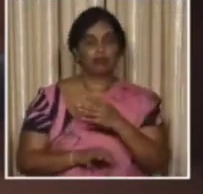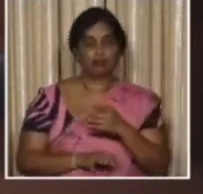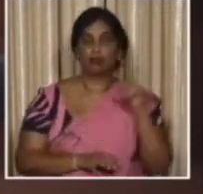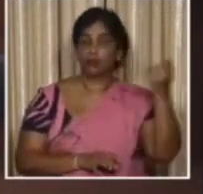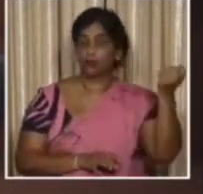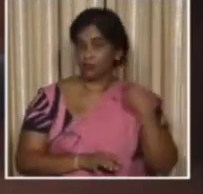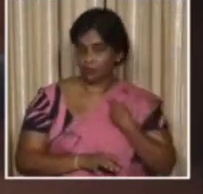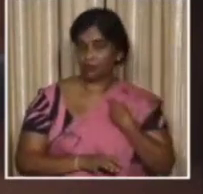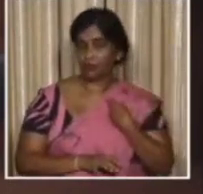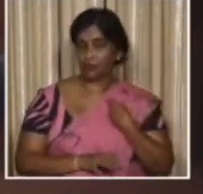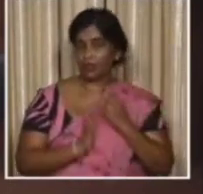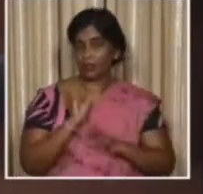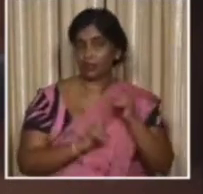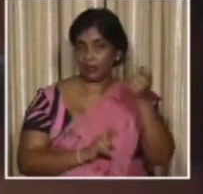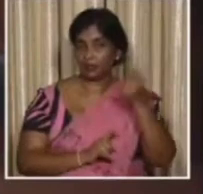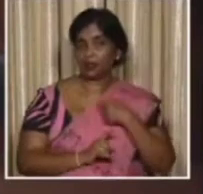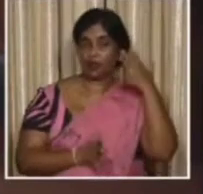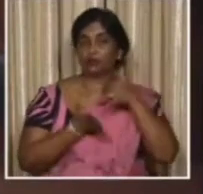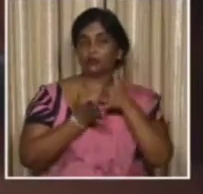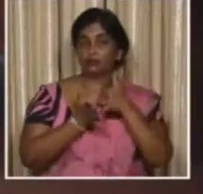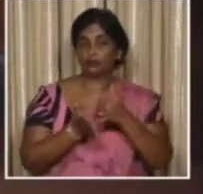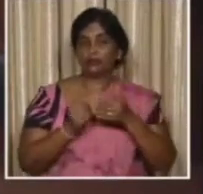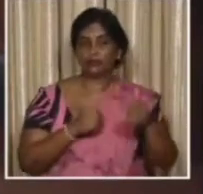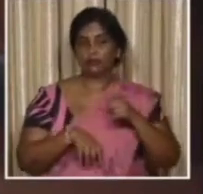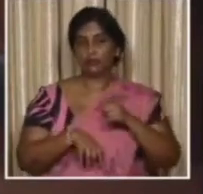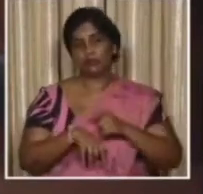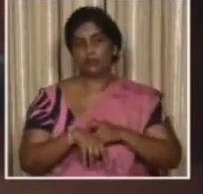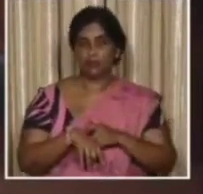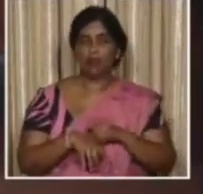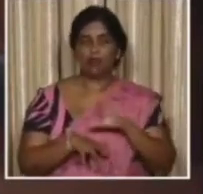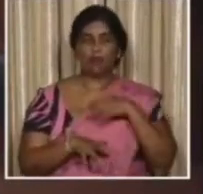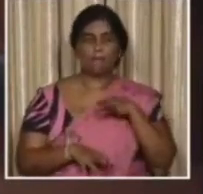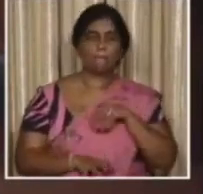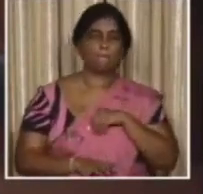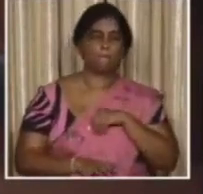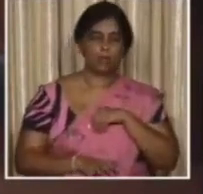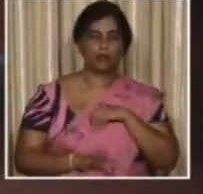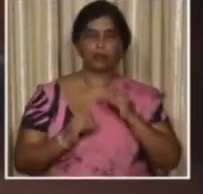එතුම කිව්වා මේ ලෝක කුසලානේ පැවැත්ත නිසා ඒ අවස්ථාව බෑ කියලා මම පිළිගත්තා.